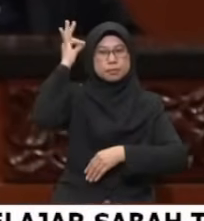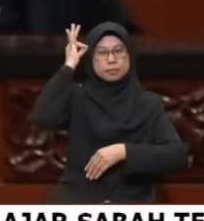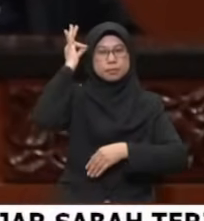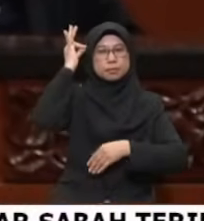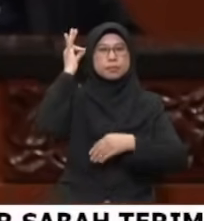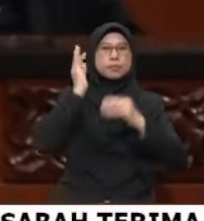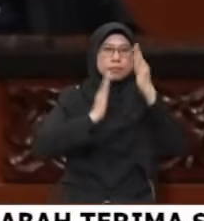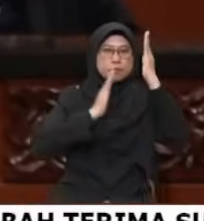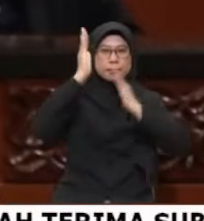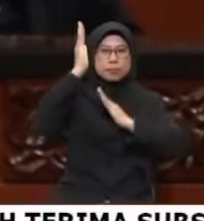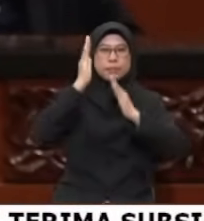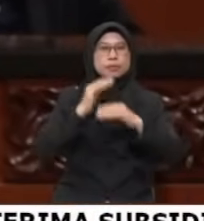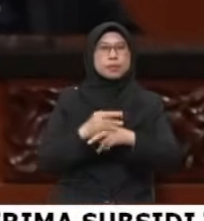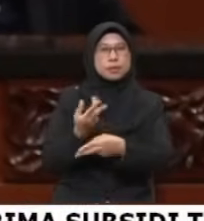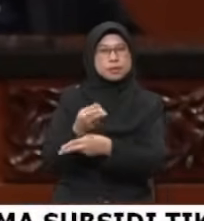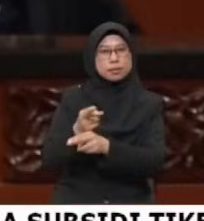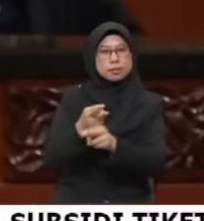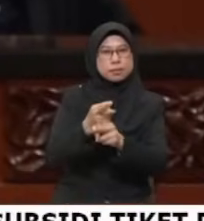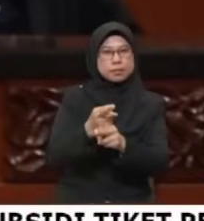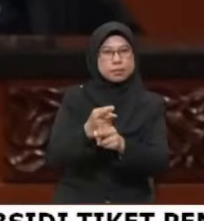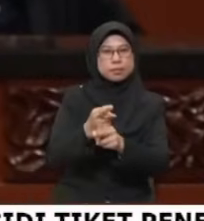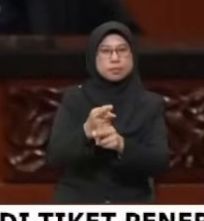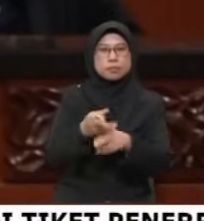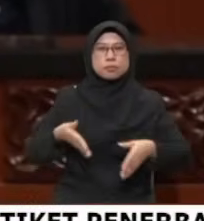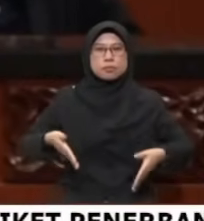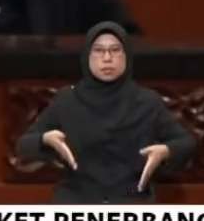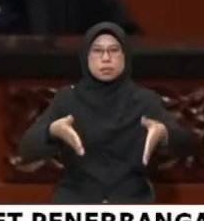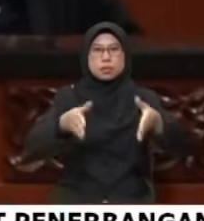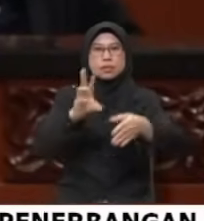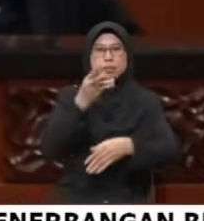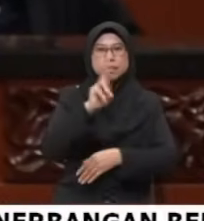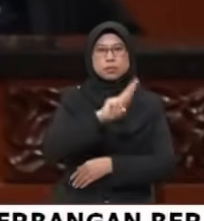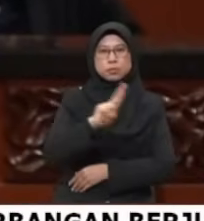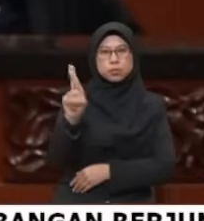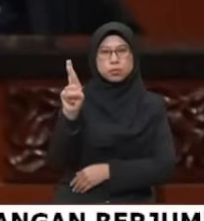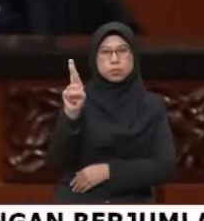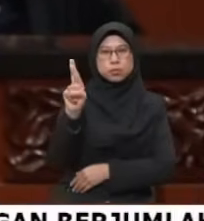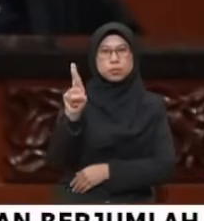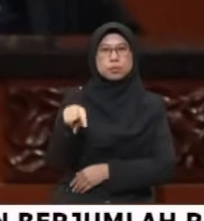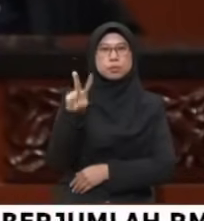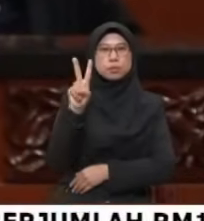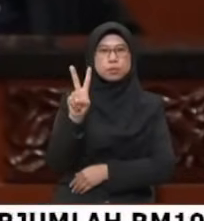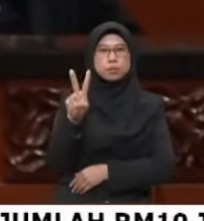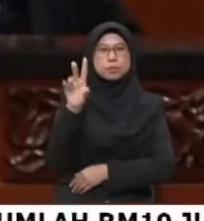Malaysia yang disenggara iaitu sepanjang 16000